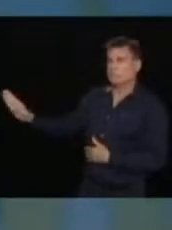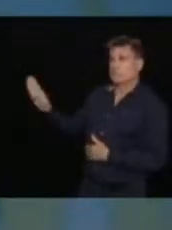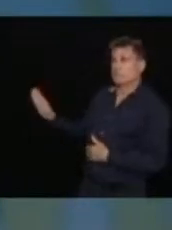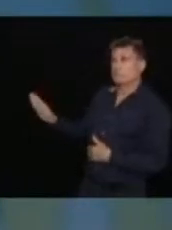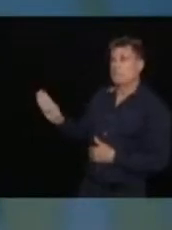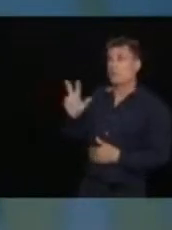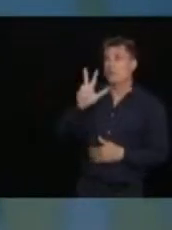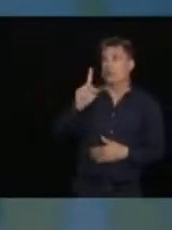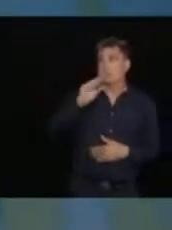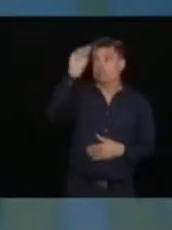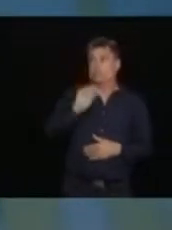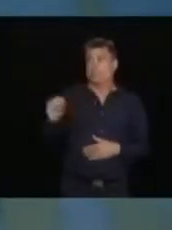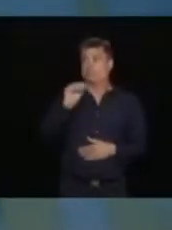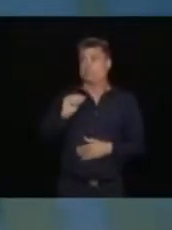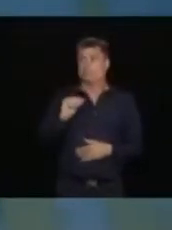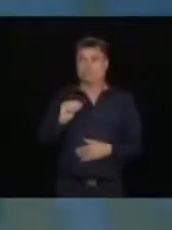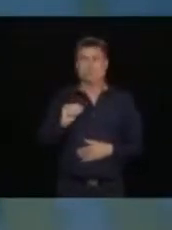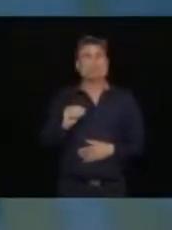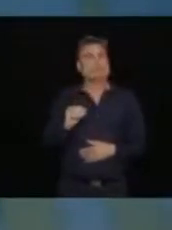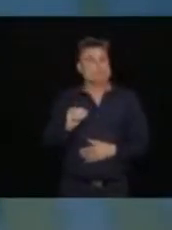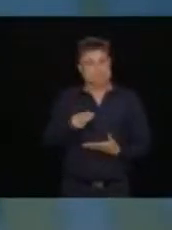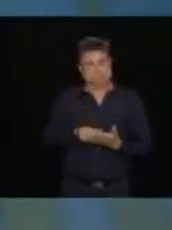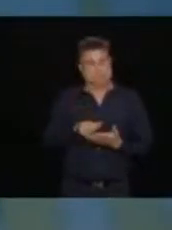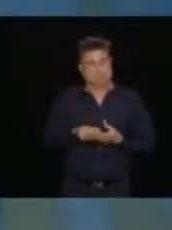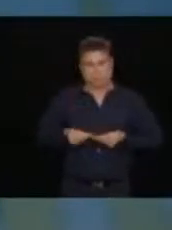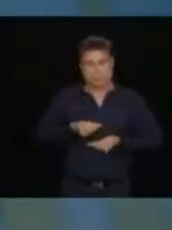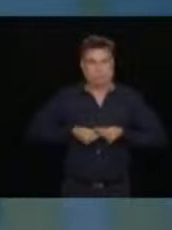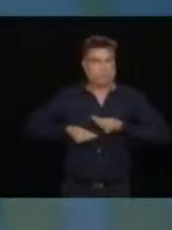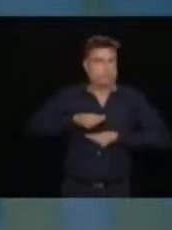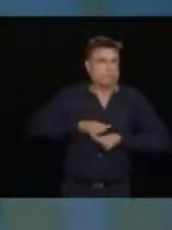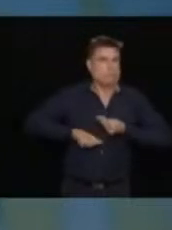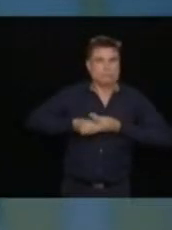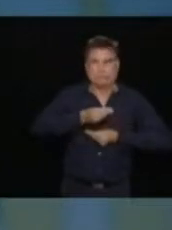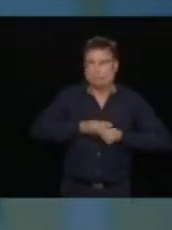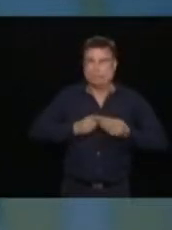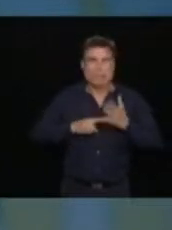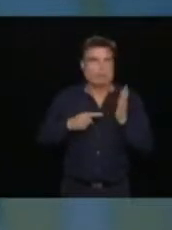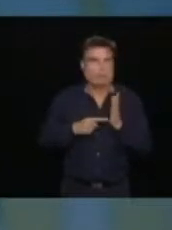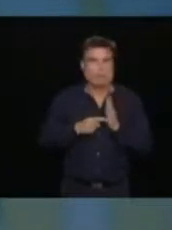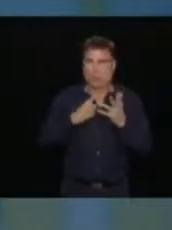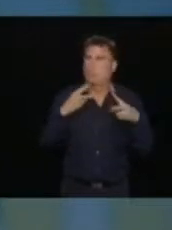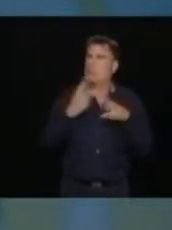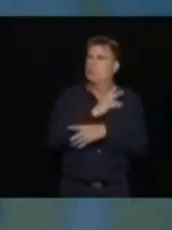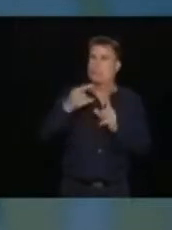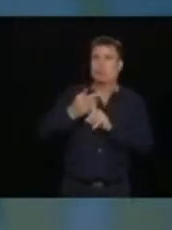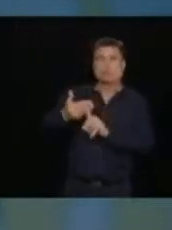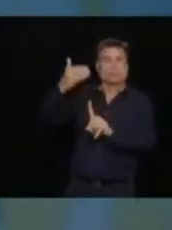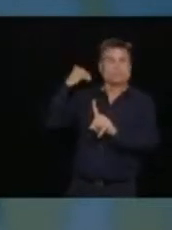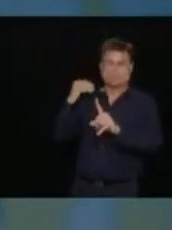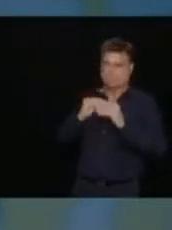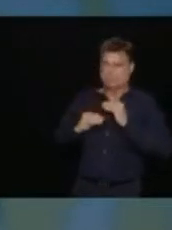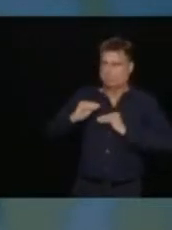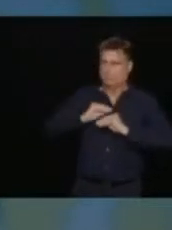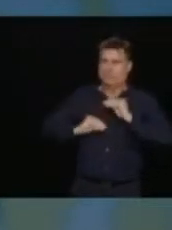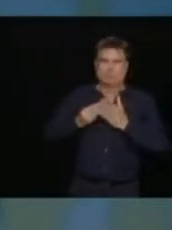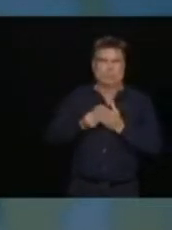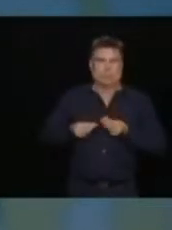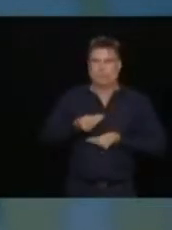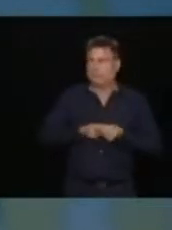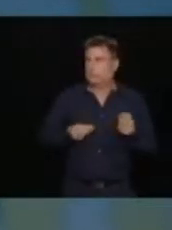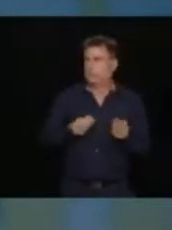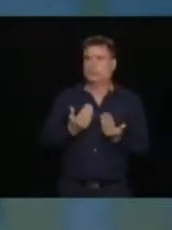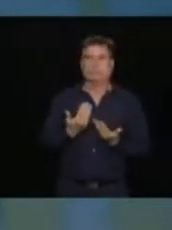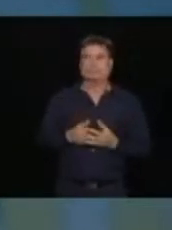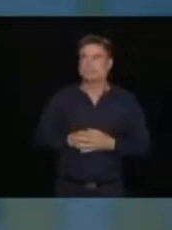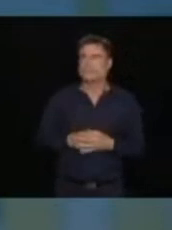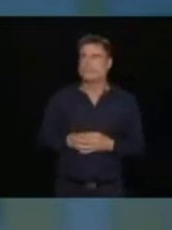现在31%的就是可能财务上捉襟见肘。 So that is just a small sampling. 那么